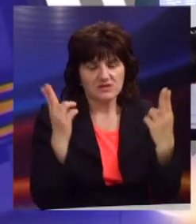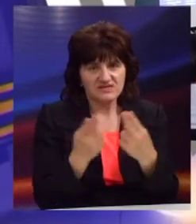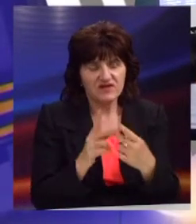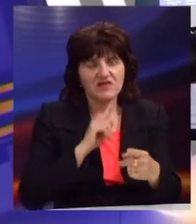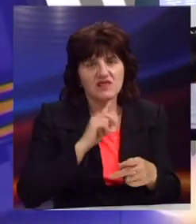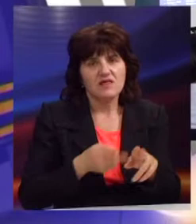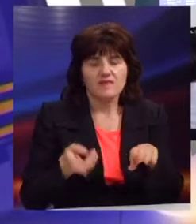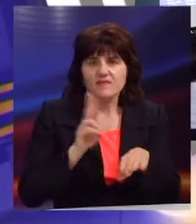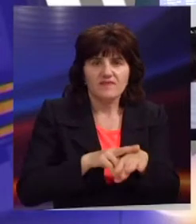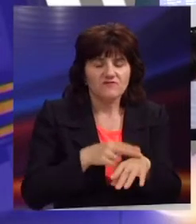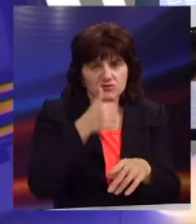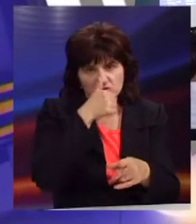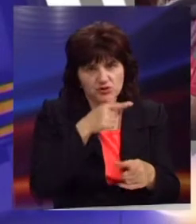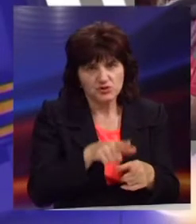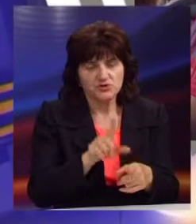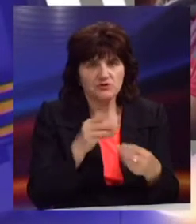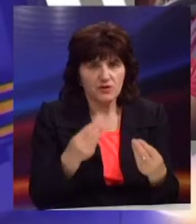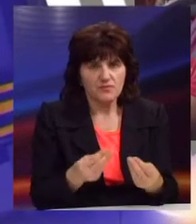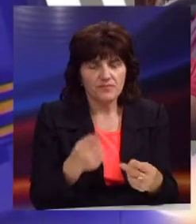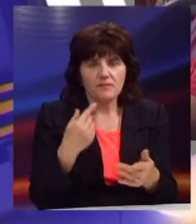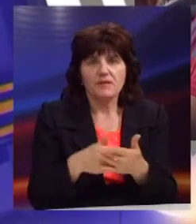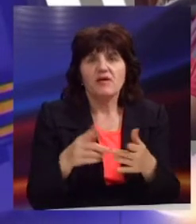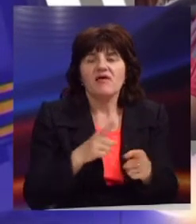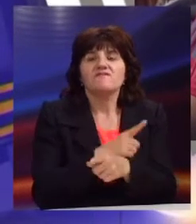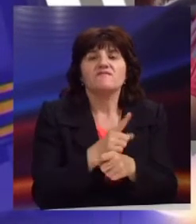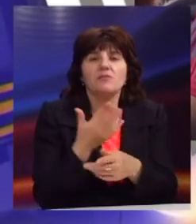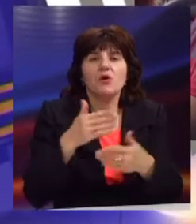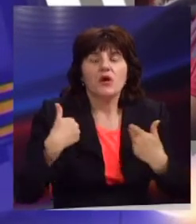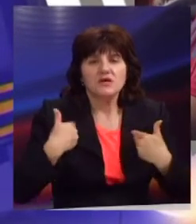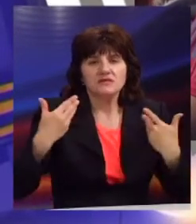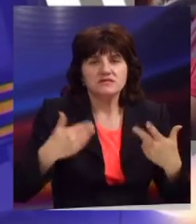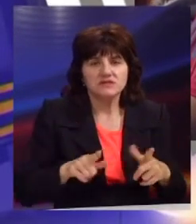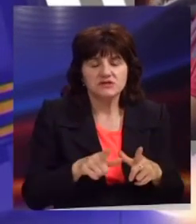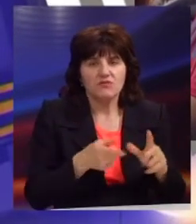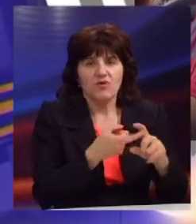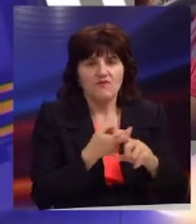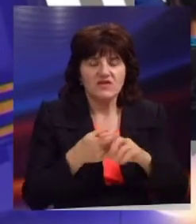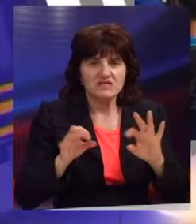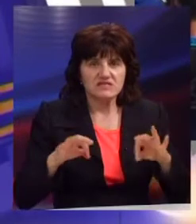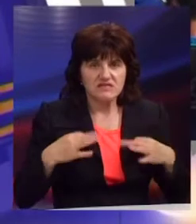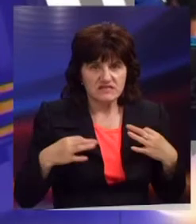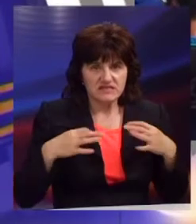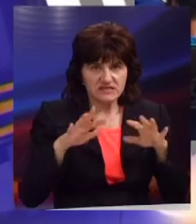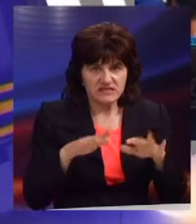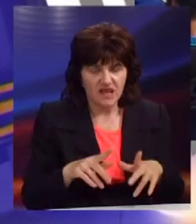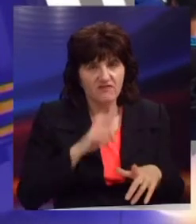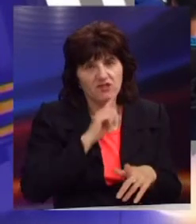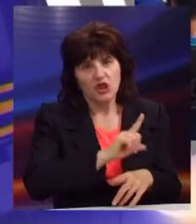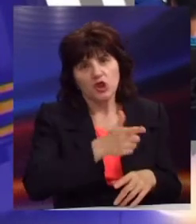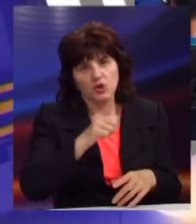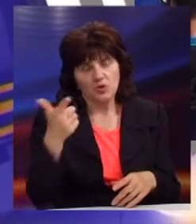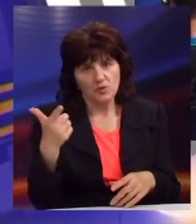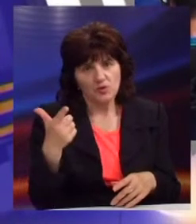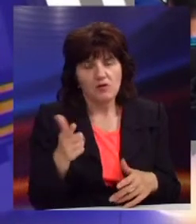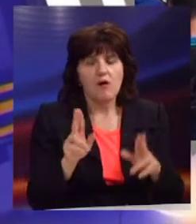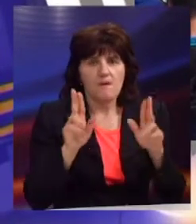i zavisnosti. Zavisnost od interneta se određuje prema vremenu provedenom na internetu i njegovom uticaju na zdravlje i od brojnih drugih